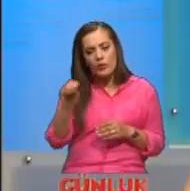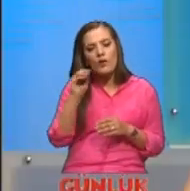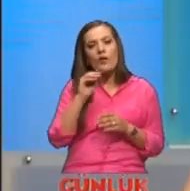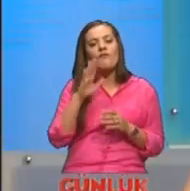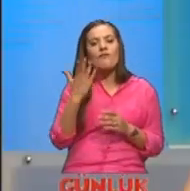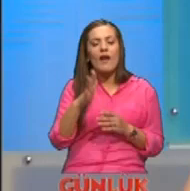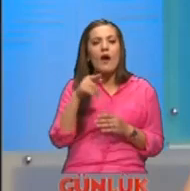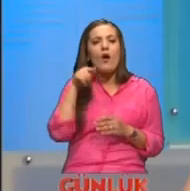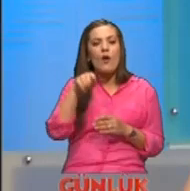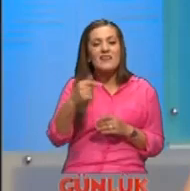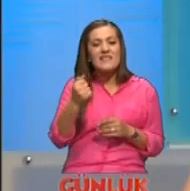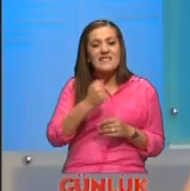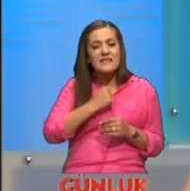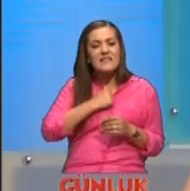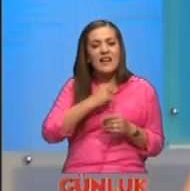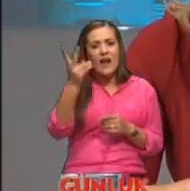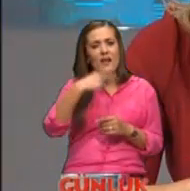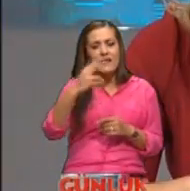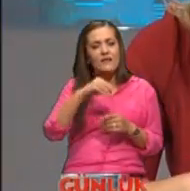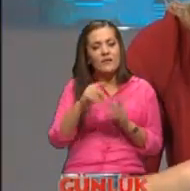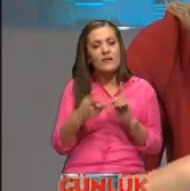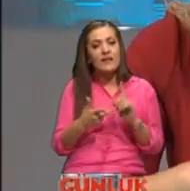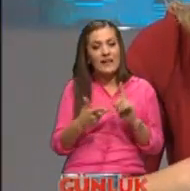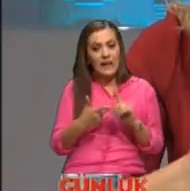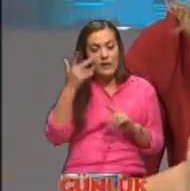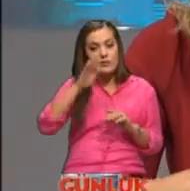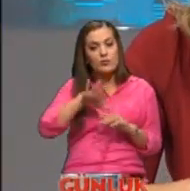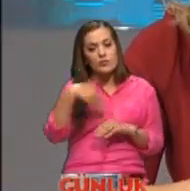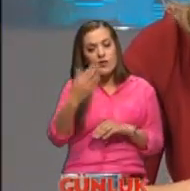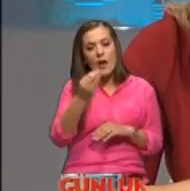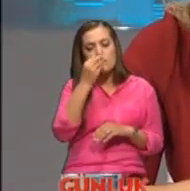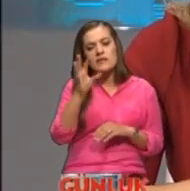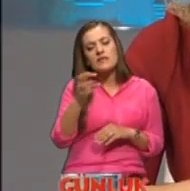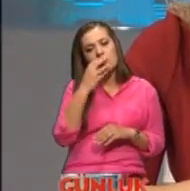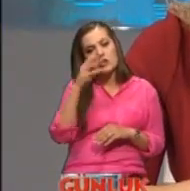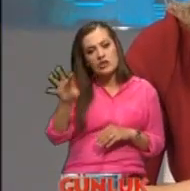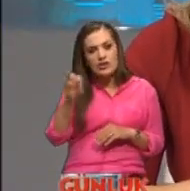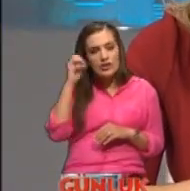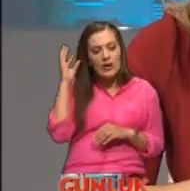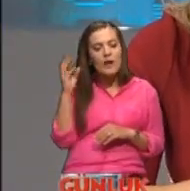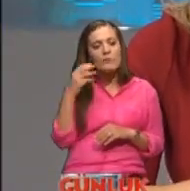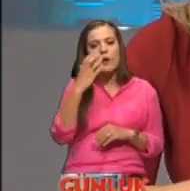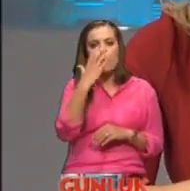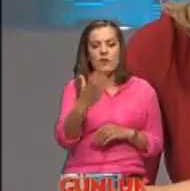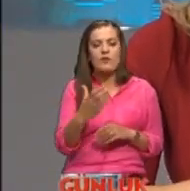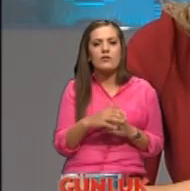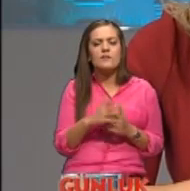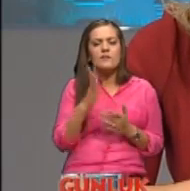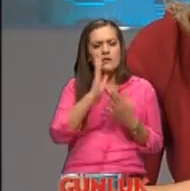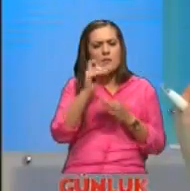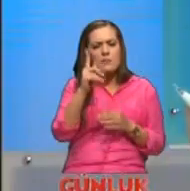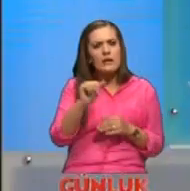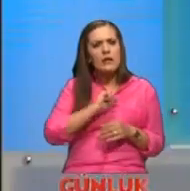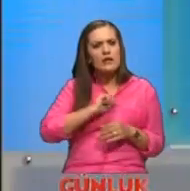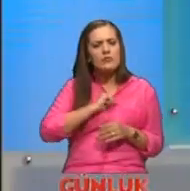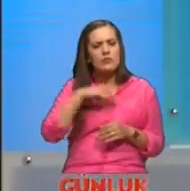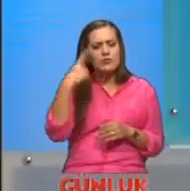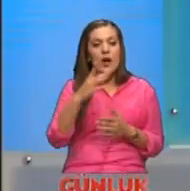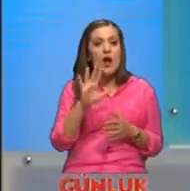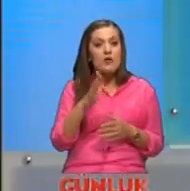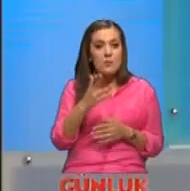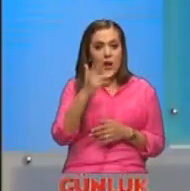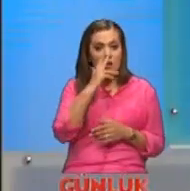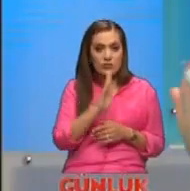kullanmasını ya da o sıkıntılı süreç ortadan kalktıktan sonra emziği çıkartmasını öneriyoruz. İnsan bir endişeleniyor çünkü. Evet. Yani